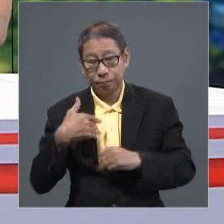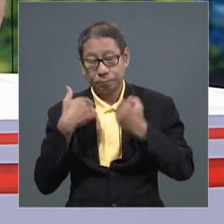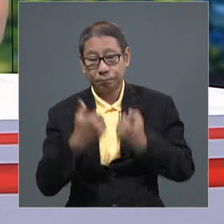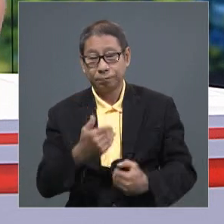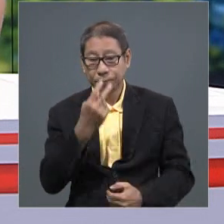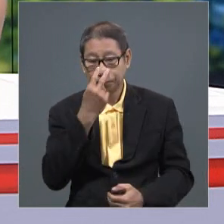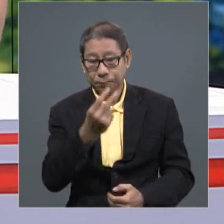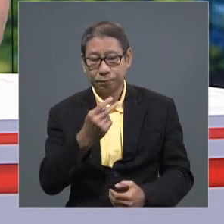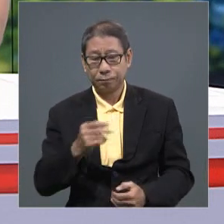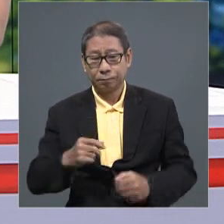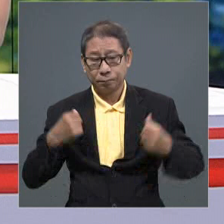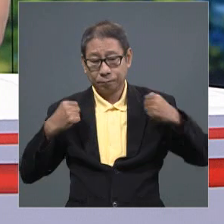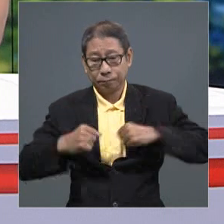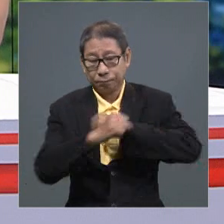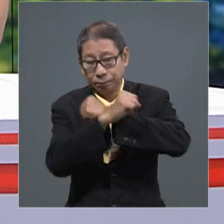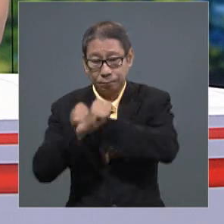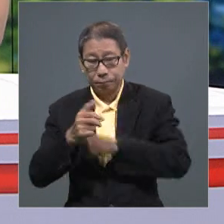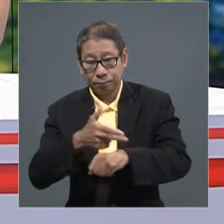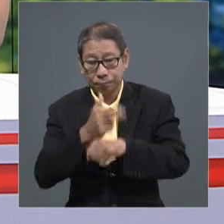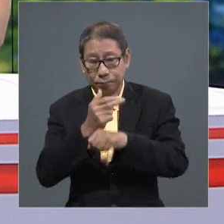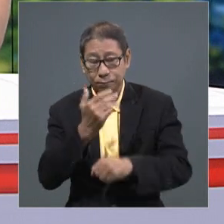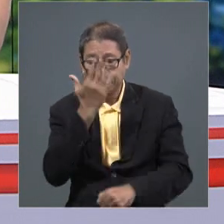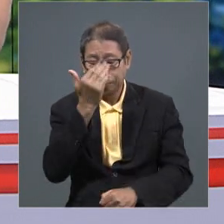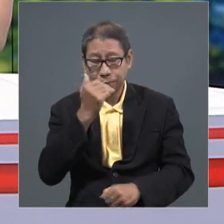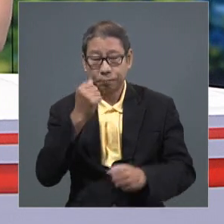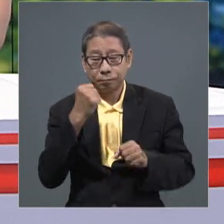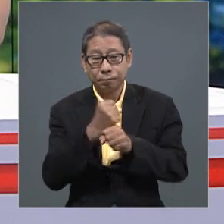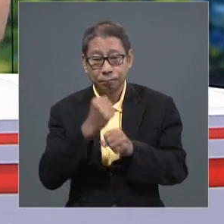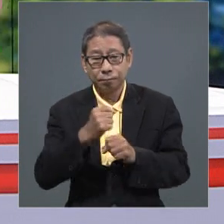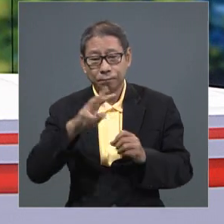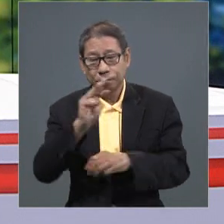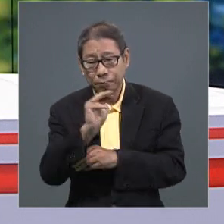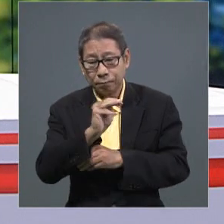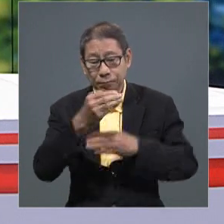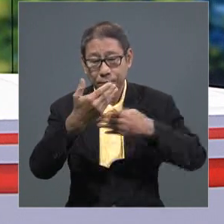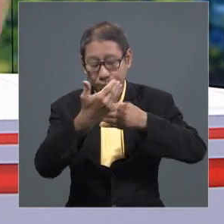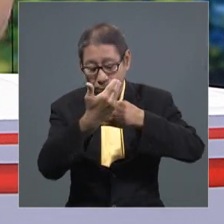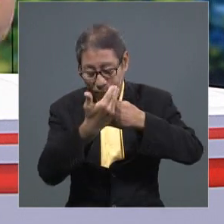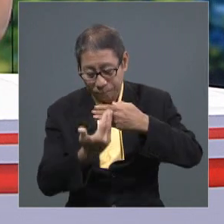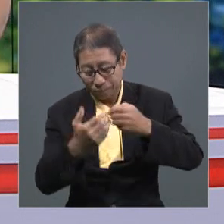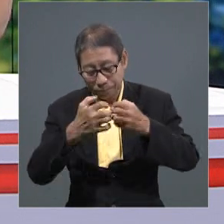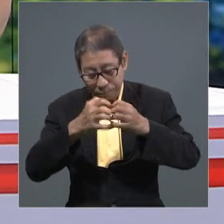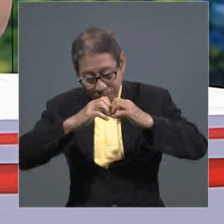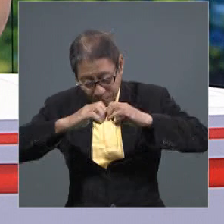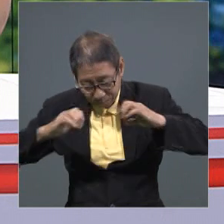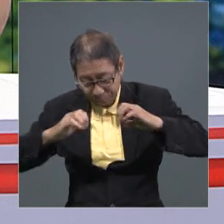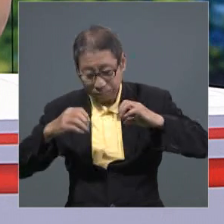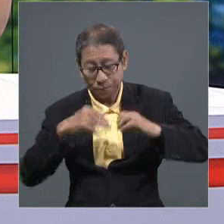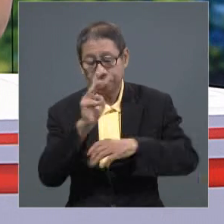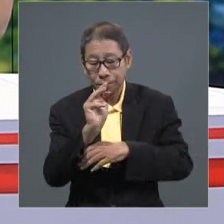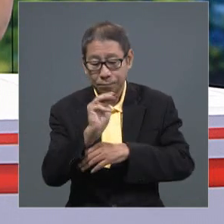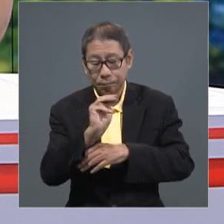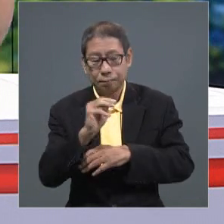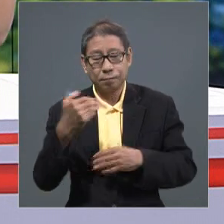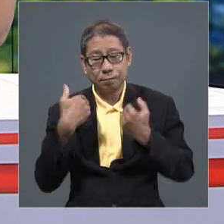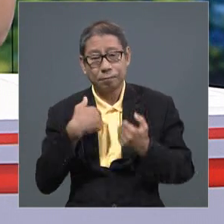เสื้อเกราะกันกระสุนทำไมทำมาจากไม ้โอ้คือข้างในผ่ามามันเหมือนเป็นไม้อัดนะฮะ ใช่ค่ะหลายคนก็บอกว่าอ้าวแล้วไม้อัด